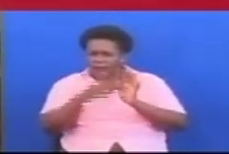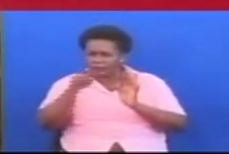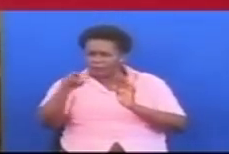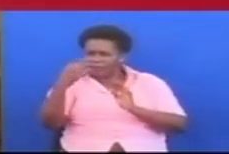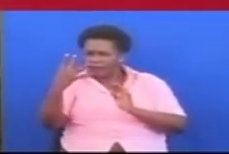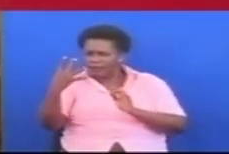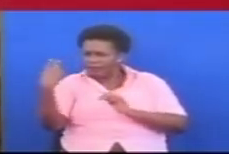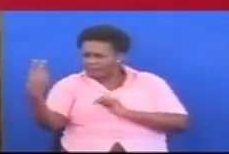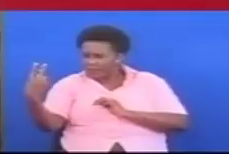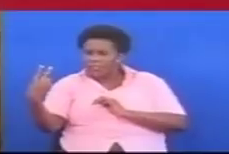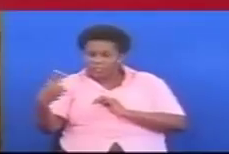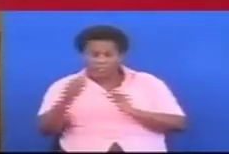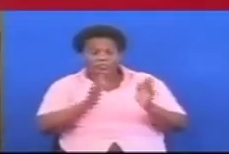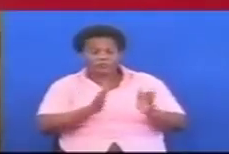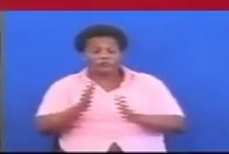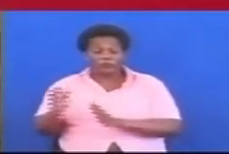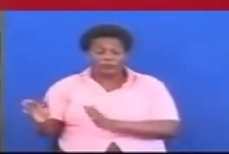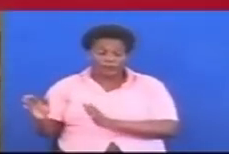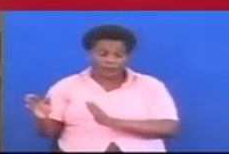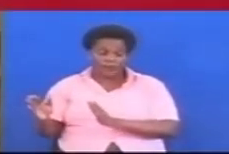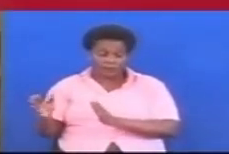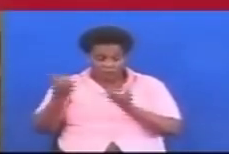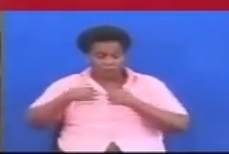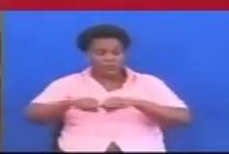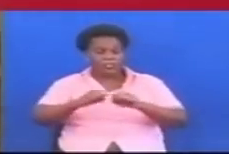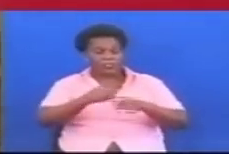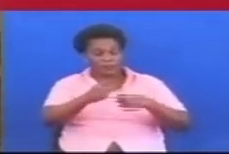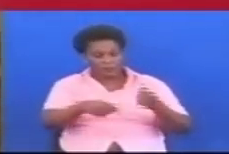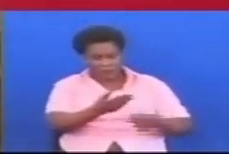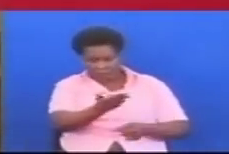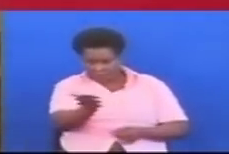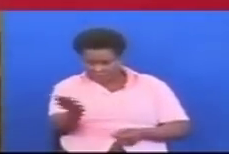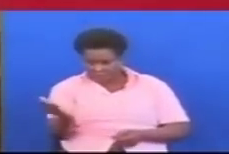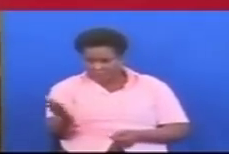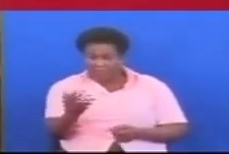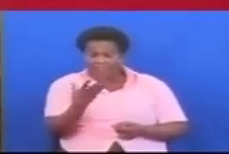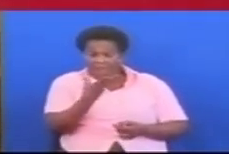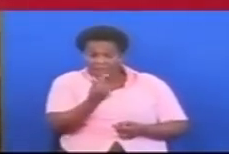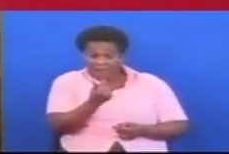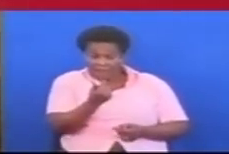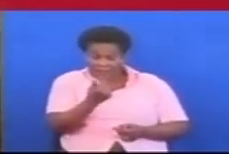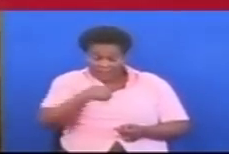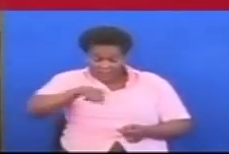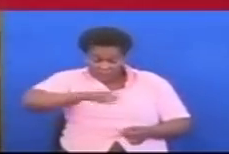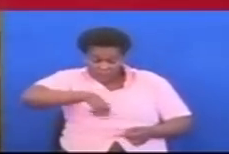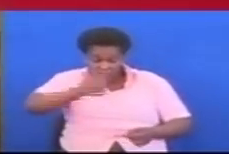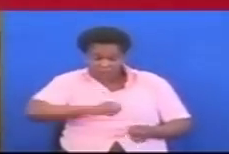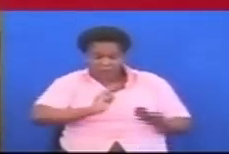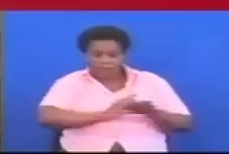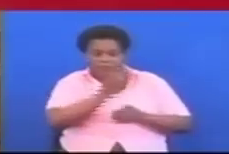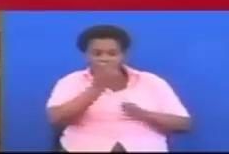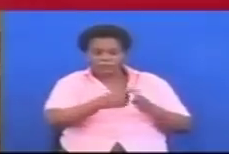248.42 zimepangwa kwa ajili ya kutekeleza miradi hiyo, ambapo fedha za ndani ni shilingi bilioni